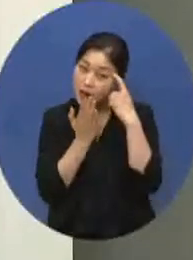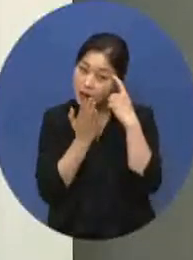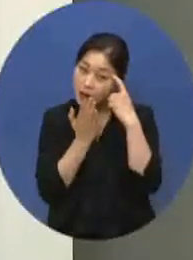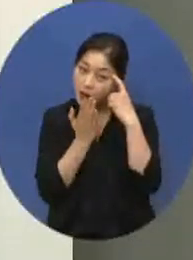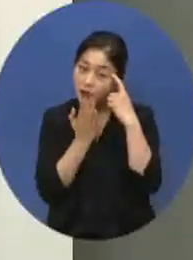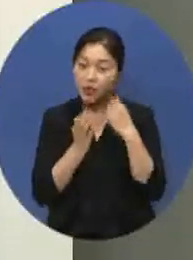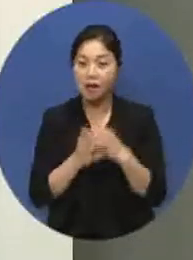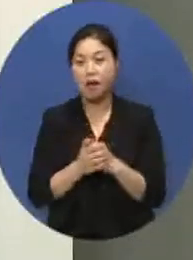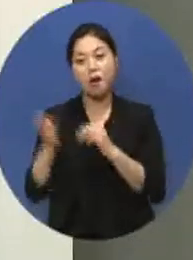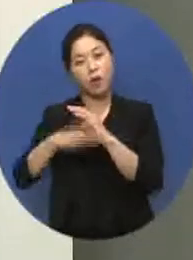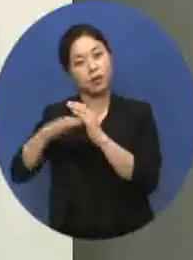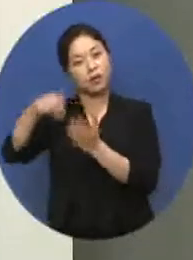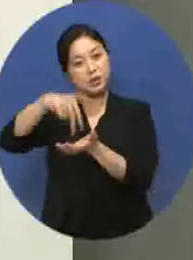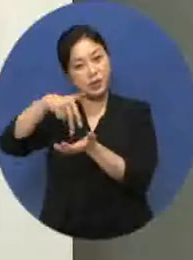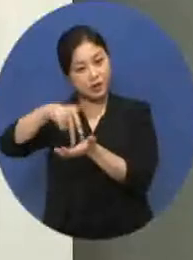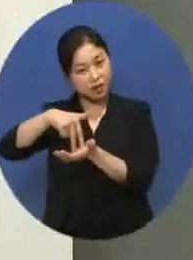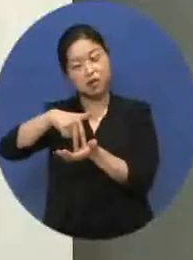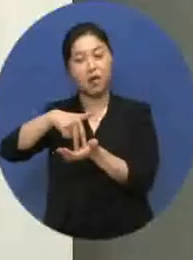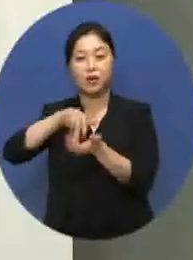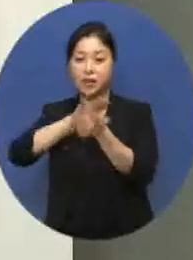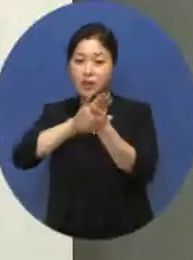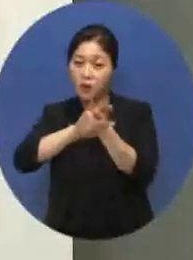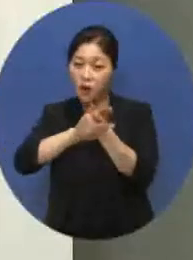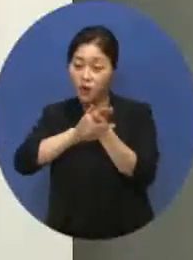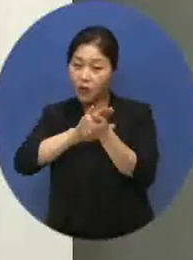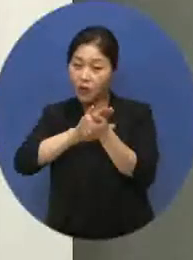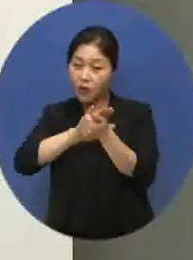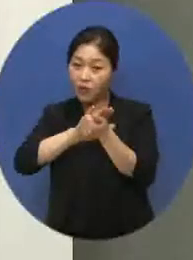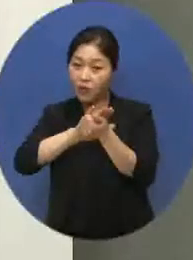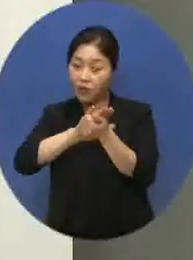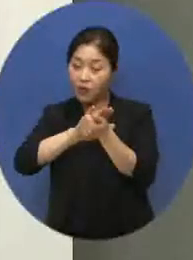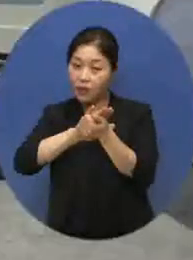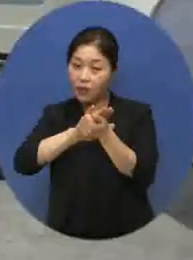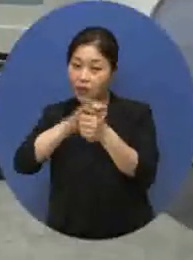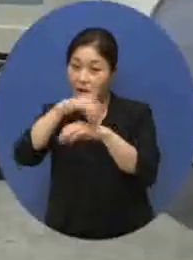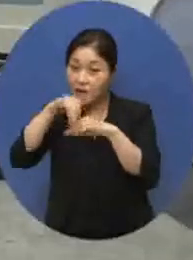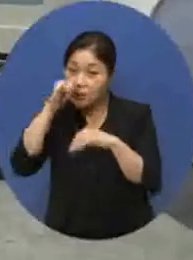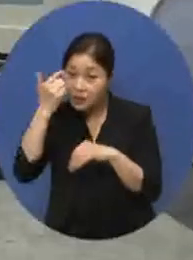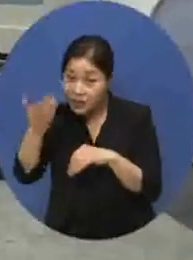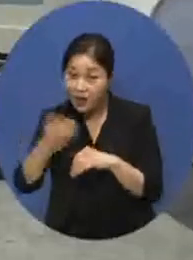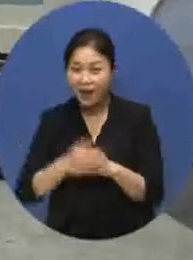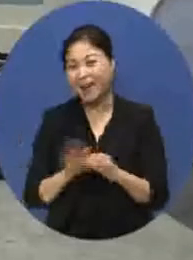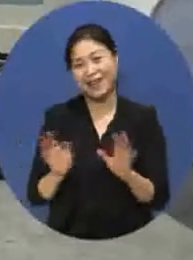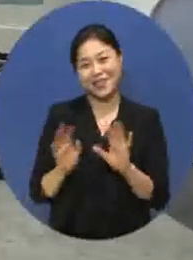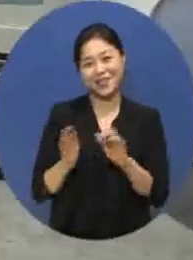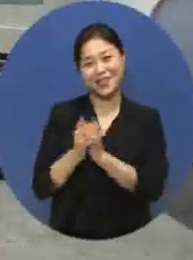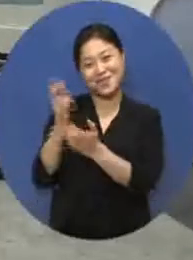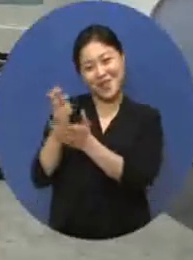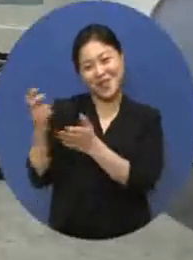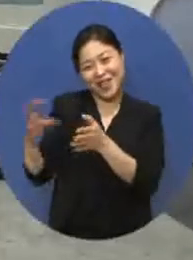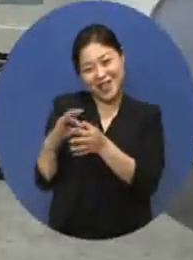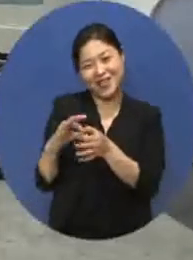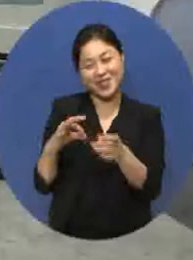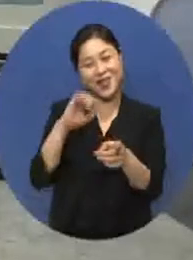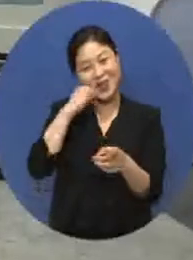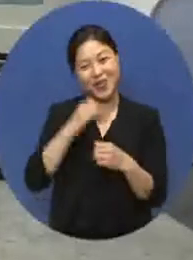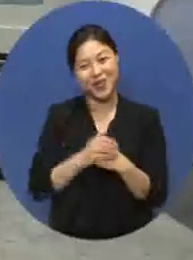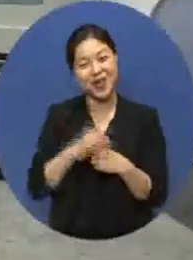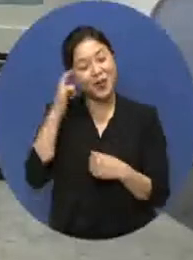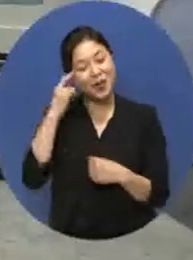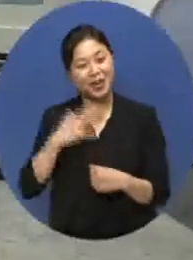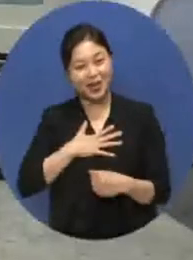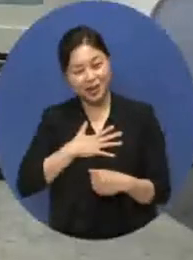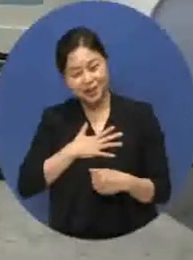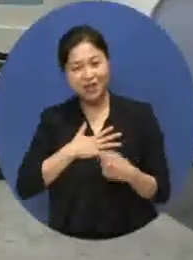가지고 지원할 의향은 없나요? 근데 이게 제도적으로는 어려운 것 같아요. 그렇게 되면 인간의 감정이 들어가니까.